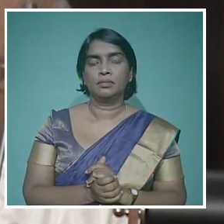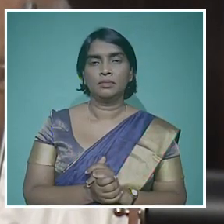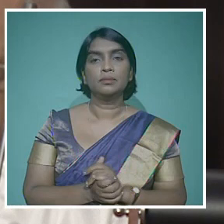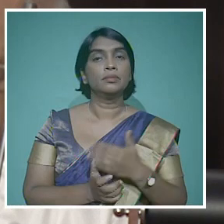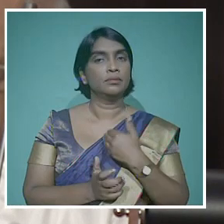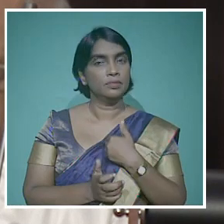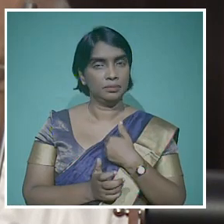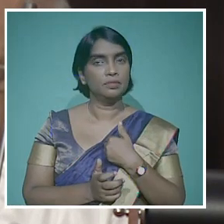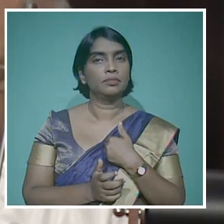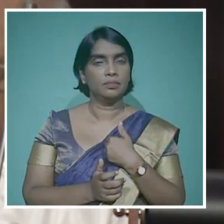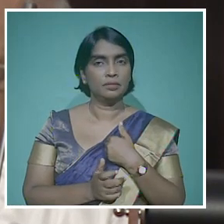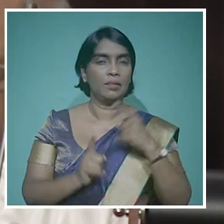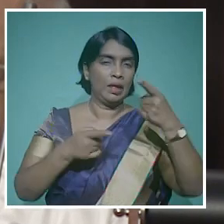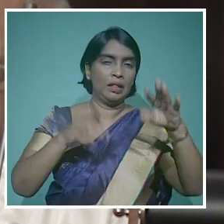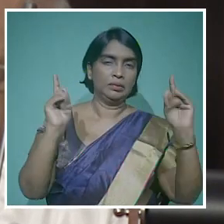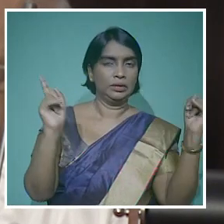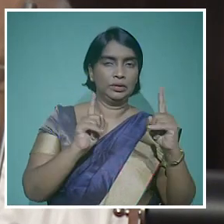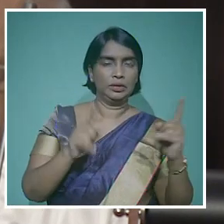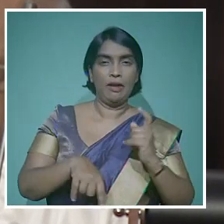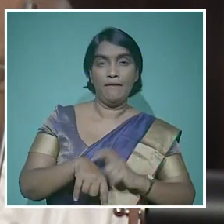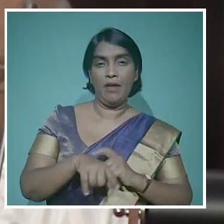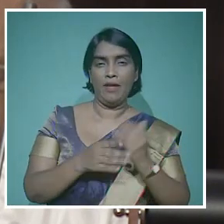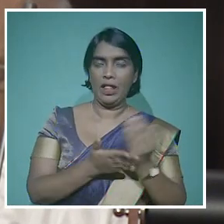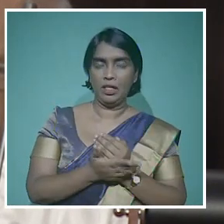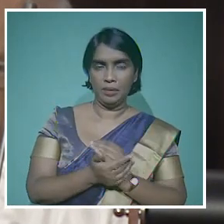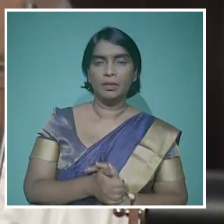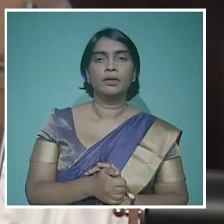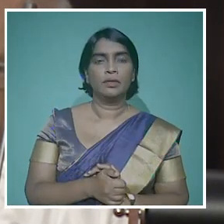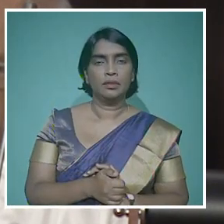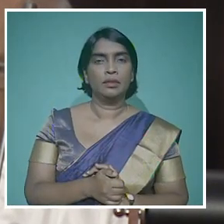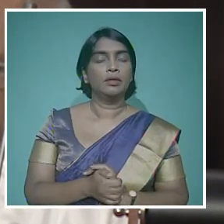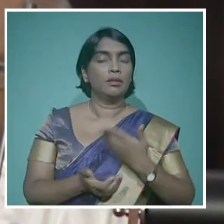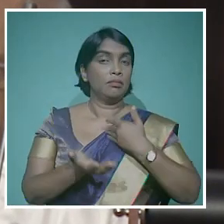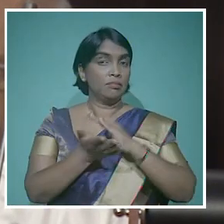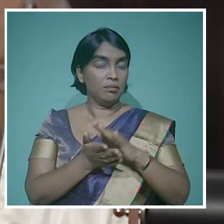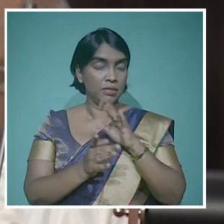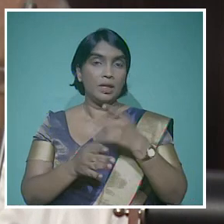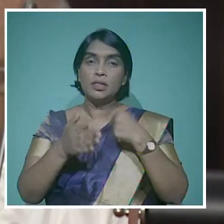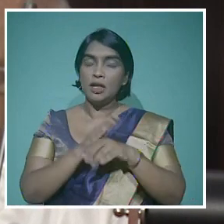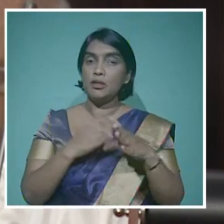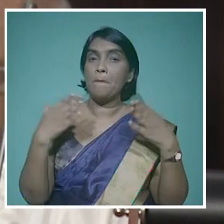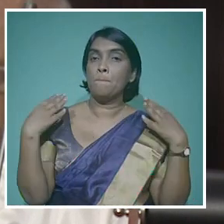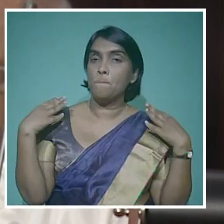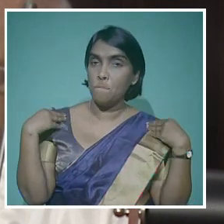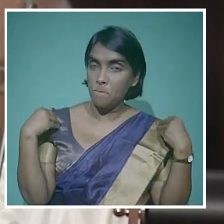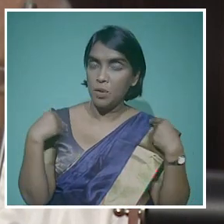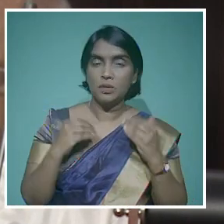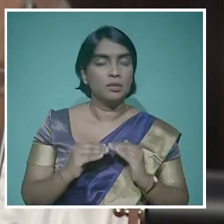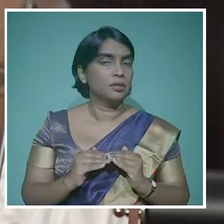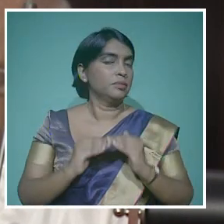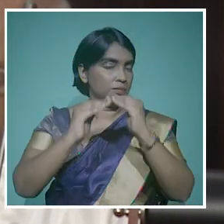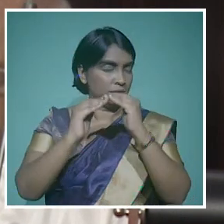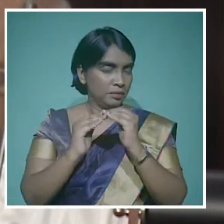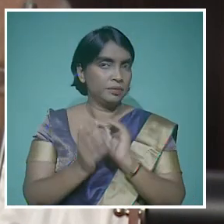මං අනික්වා කෙටියෙන් කියන්නම්. කාලේ මිඩුම් කරගන්න සැපයුම් සේවා ආශ්‍රිත යටිතල පහසුකම් සංවර්ධන